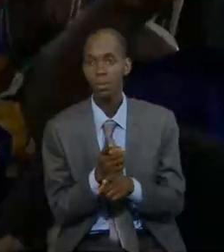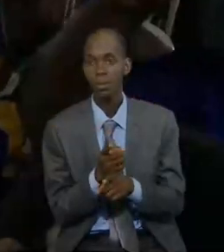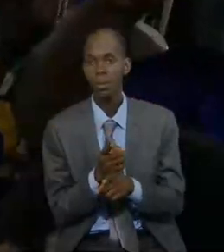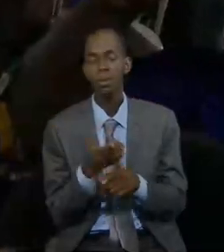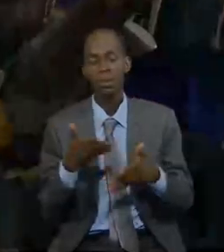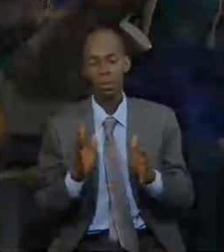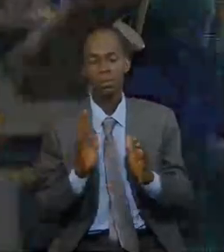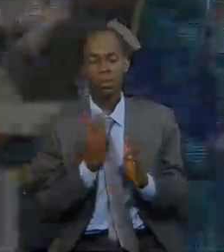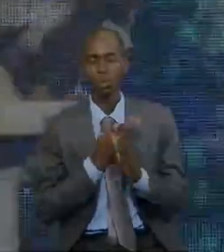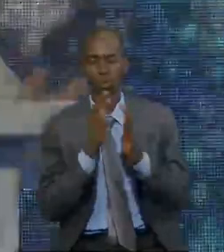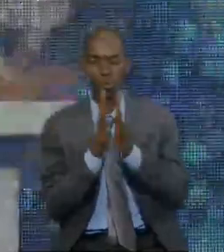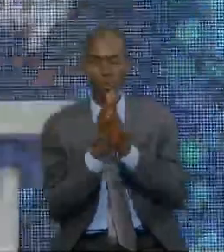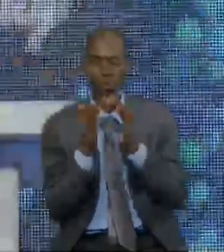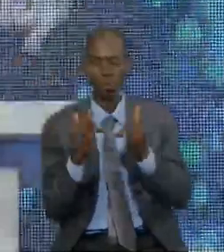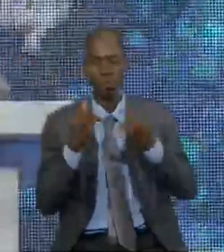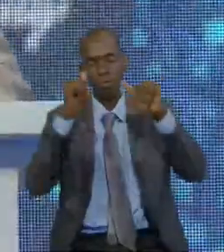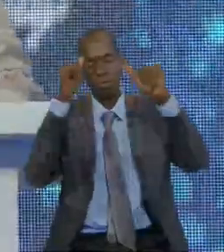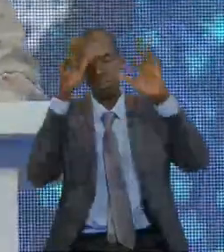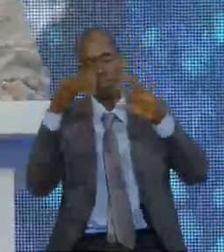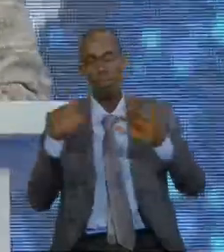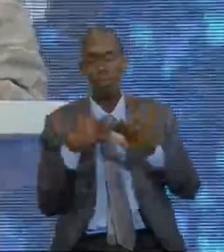prions maintenant